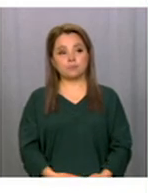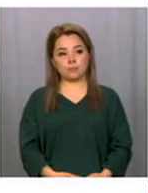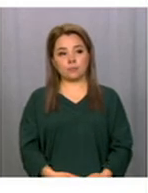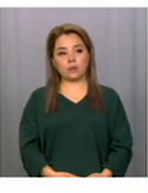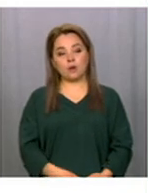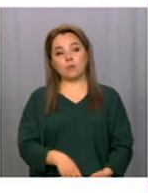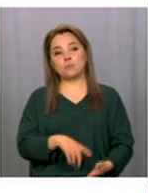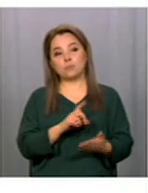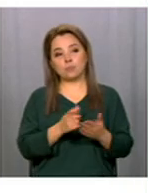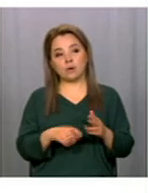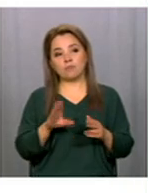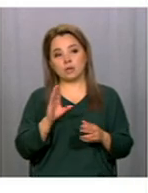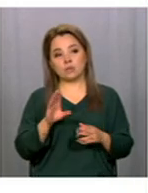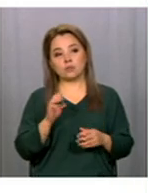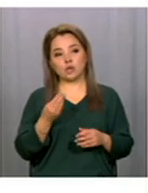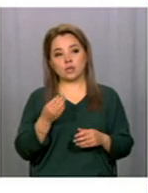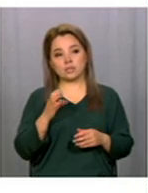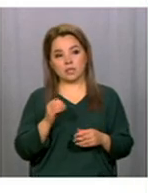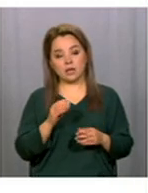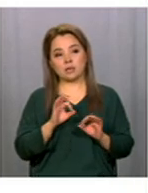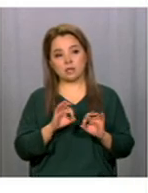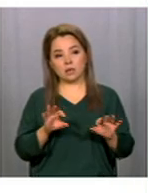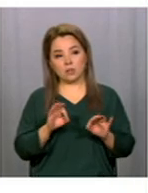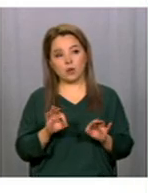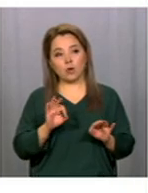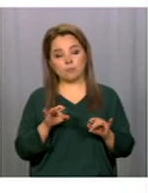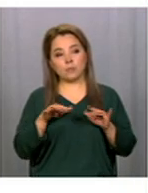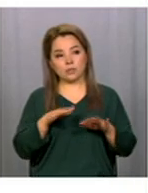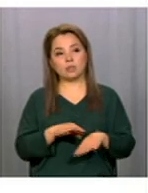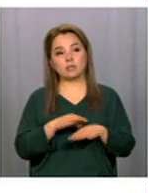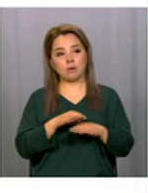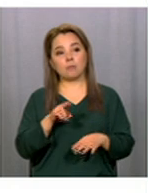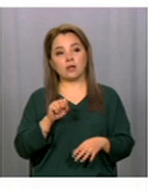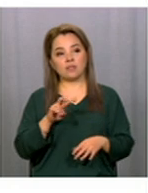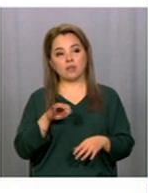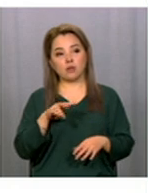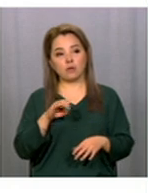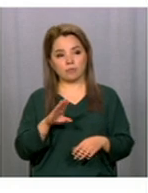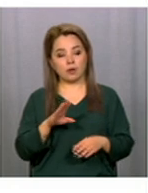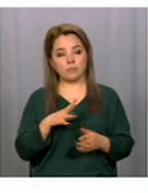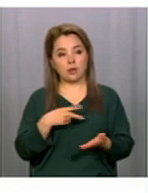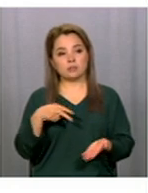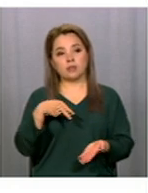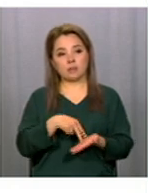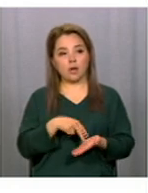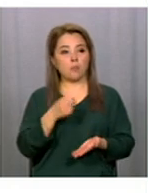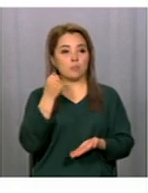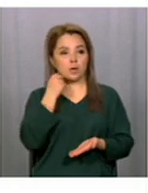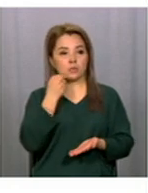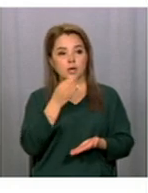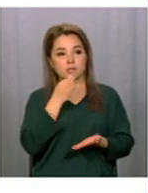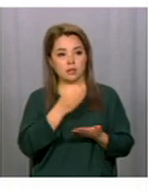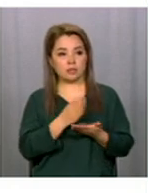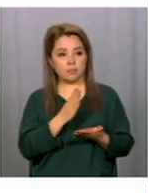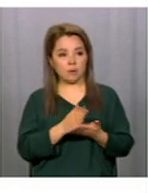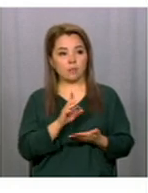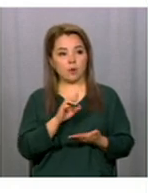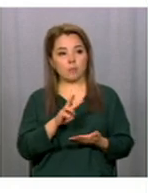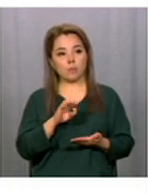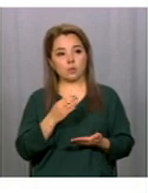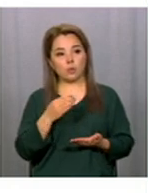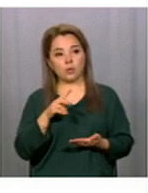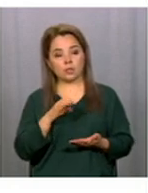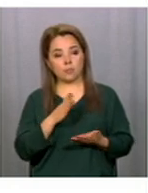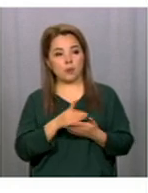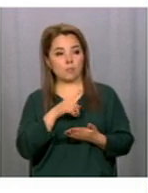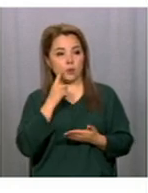Повесть «Волоколамское шоссе» рассказывает о подвиге панфиловцев, отстоявших Москву. Бауржан Момушола –